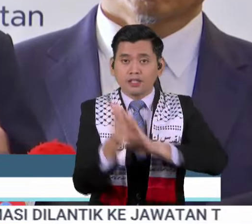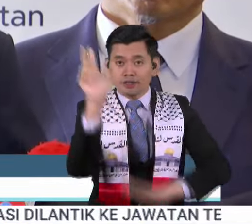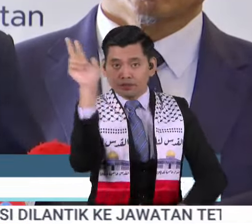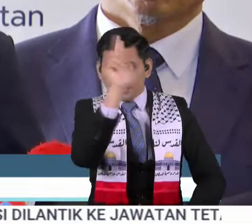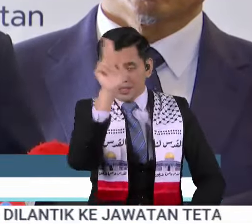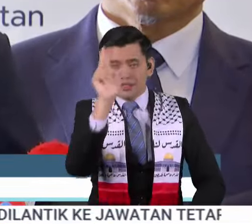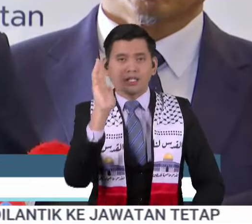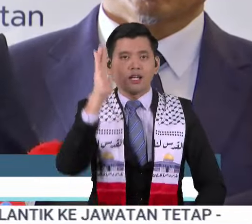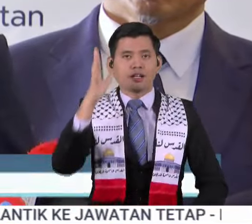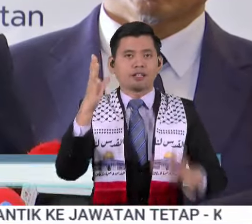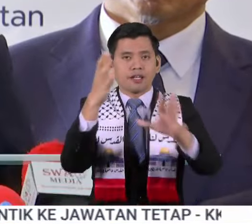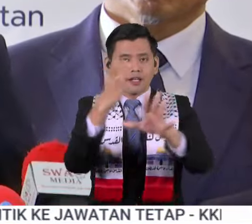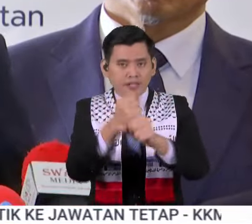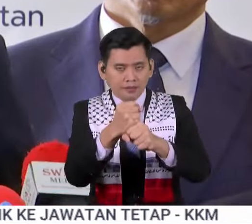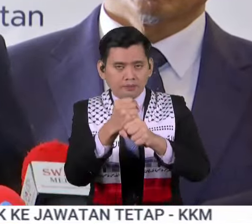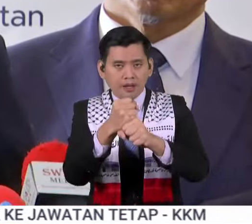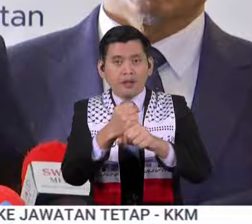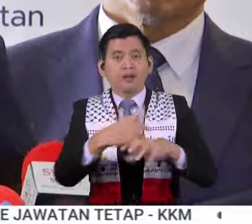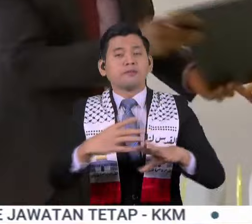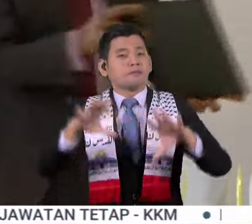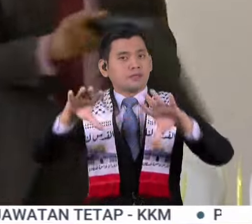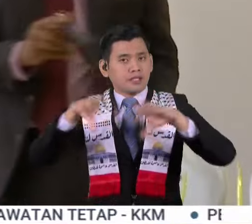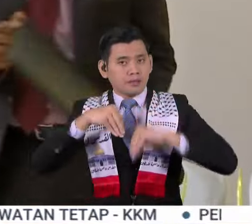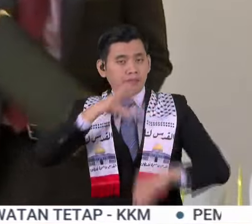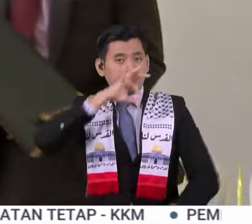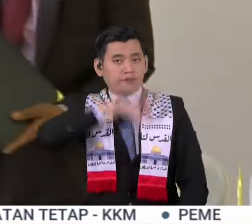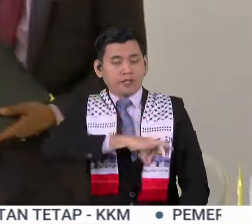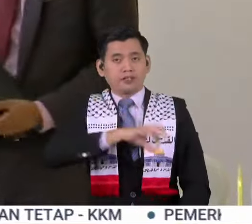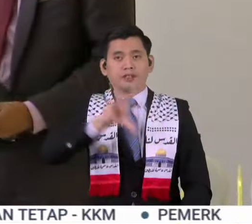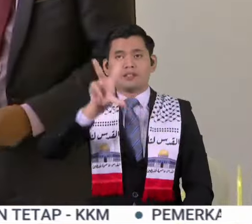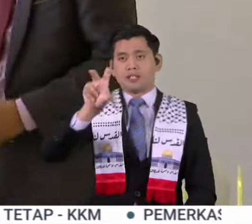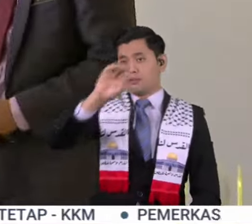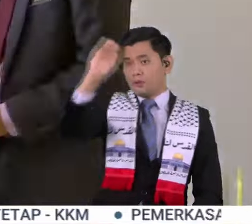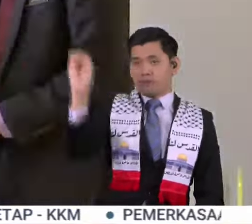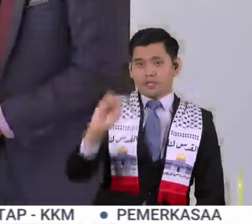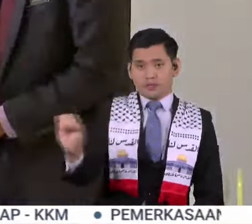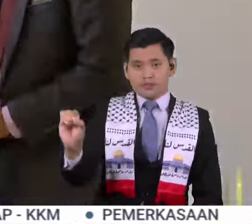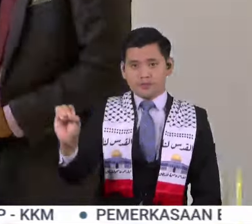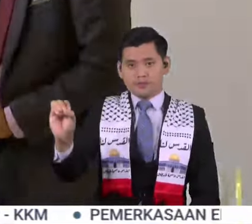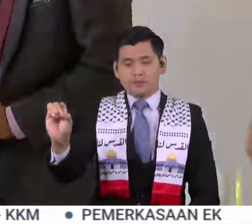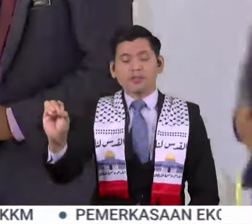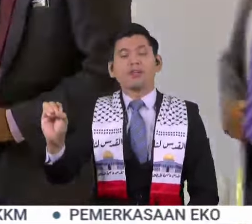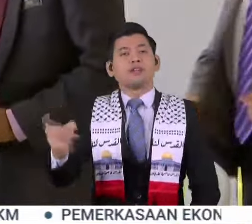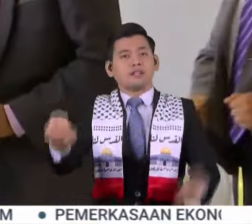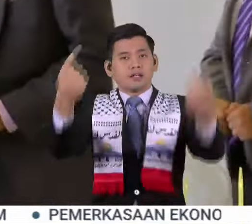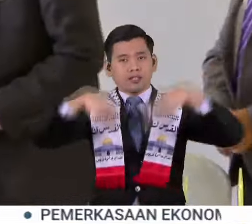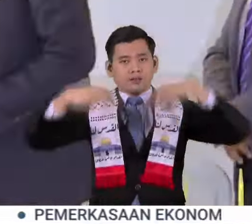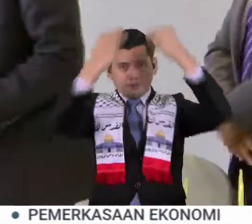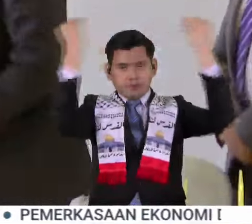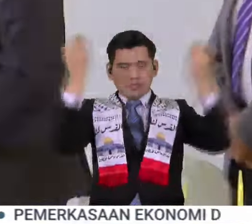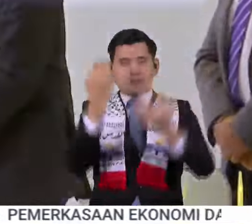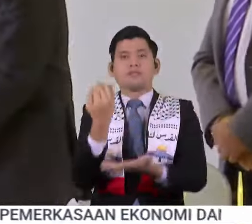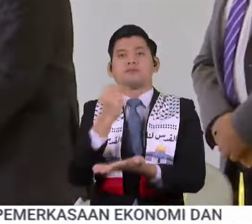kerajaan akan mendapat 30% daripada keuntungan itu. Selaku Menteri Pengangkutan. Beliau menghadiri majlis